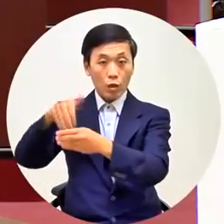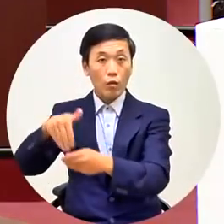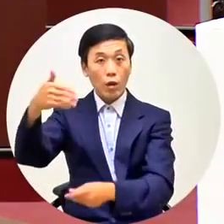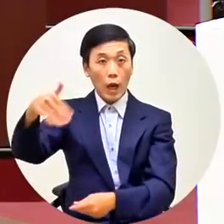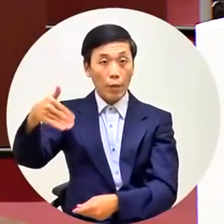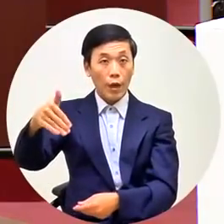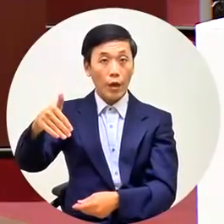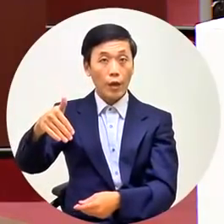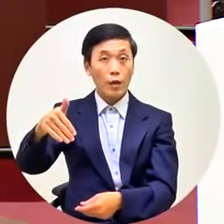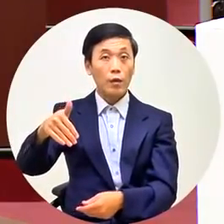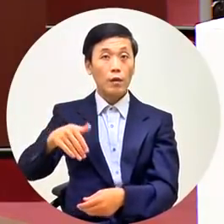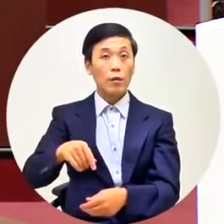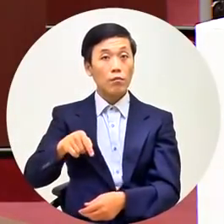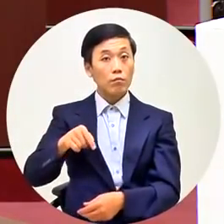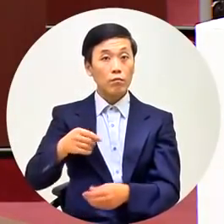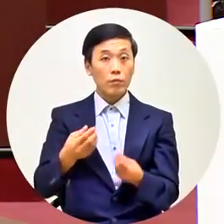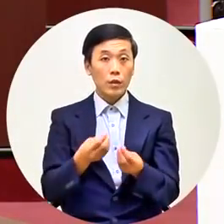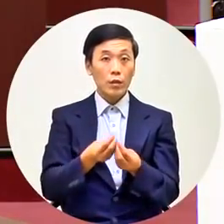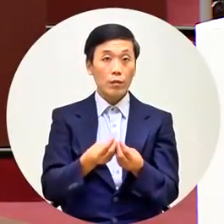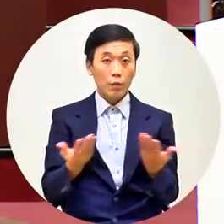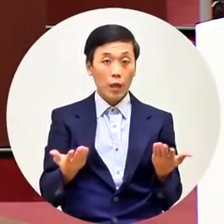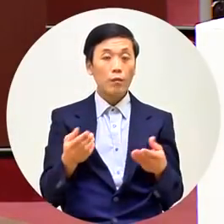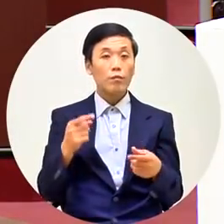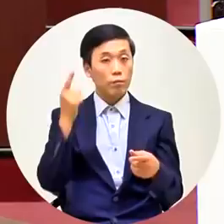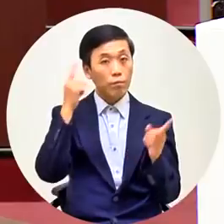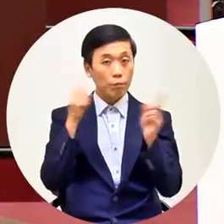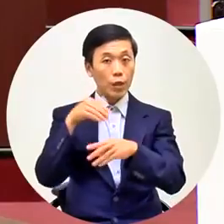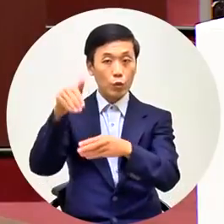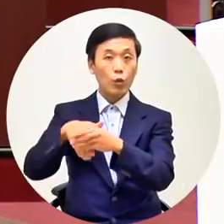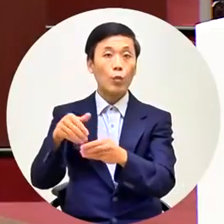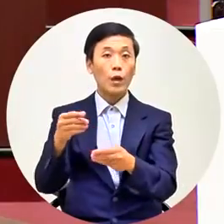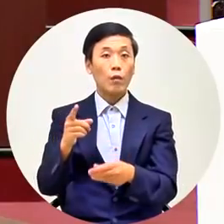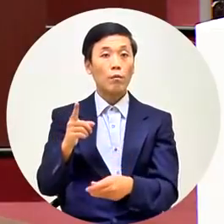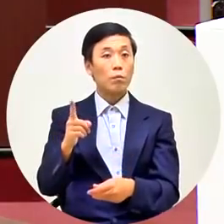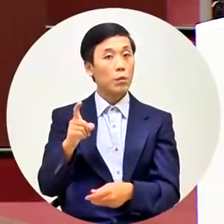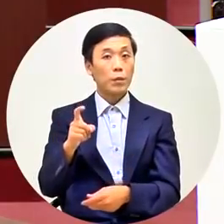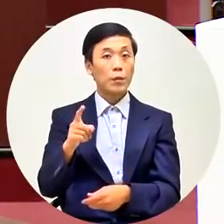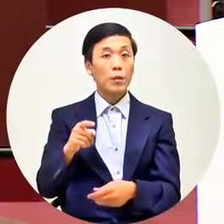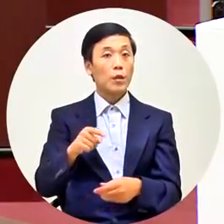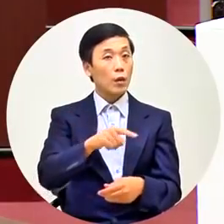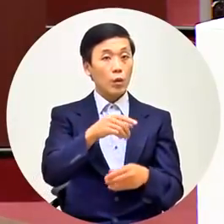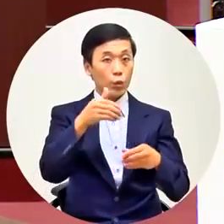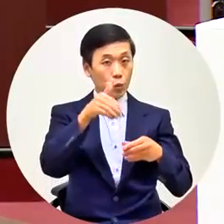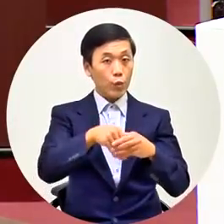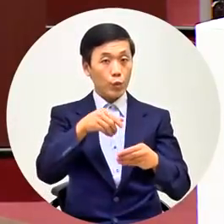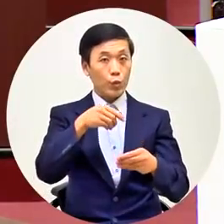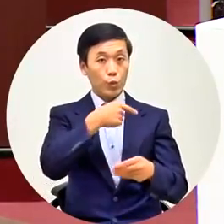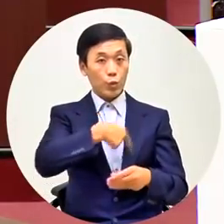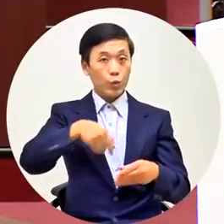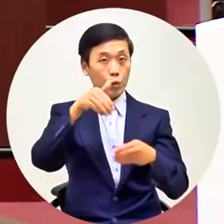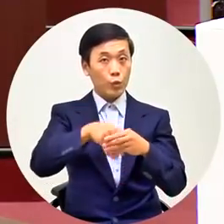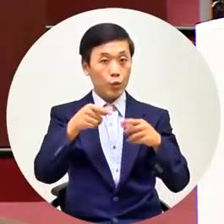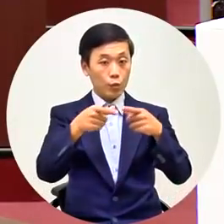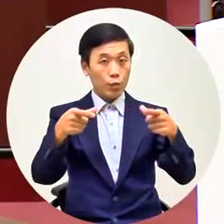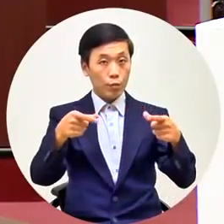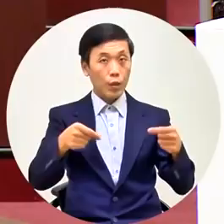已领未投票之处理。同时，请各位议员注意，选举票准用地方立法机关准则第14条第一项